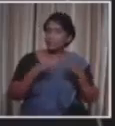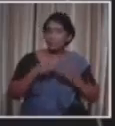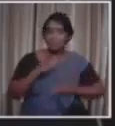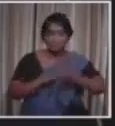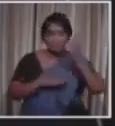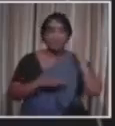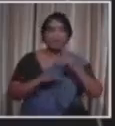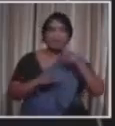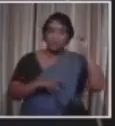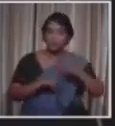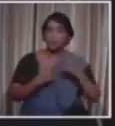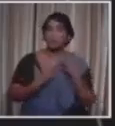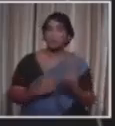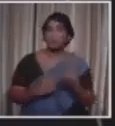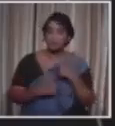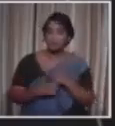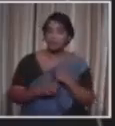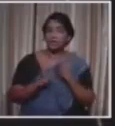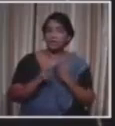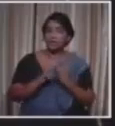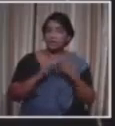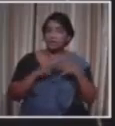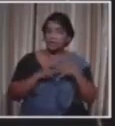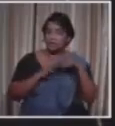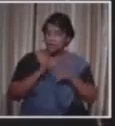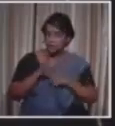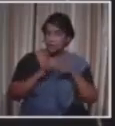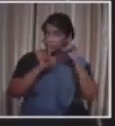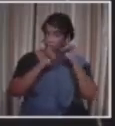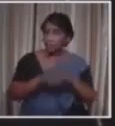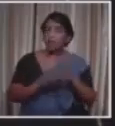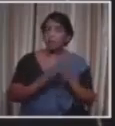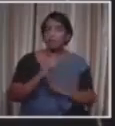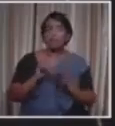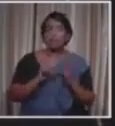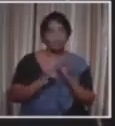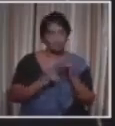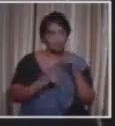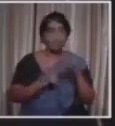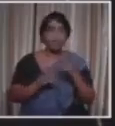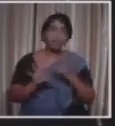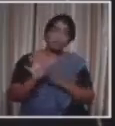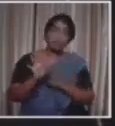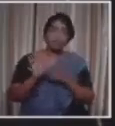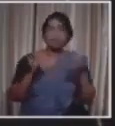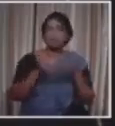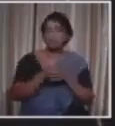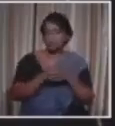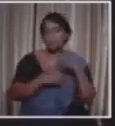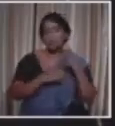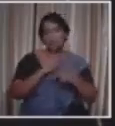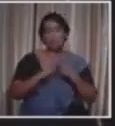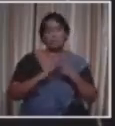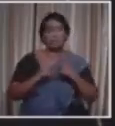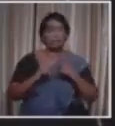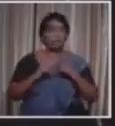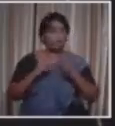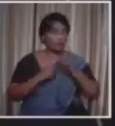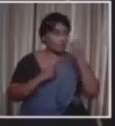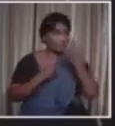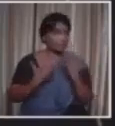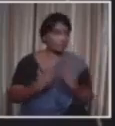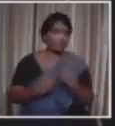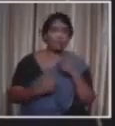අභියෝග ජයග්‍රහණය කරන්නම් කාංචන විජේසේකර මන්ත්‍රීතුමා වගේ ඇමතිතුමා වගේ මේ තරුණ කණ්ඩායමක් මේ රටේ අනාගතේ බාරගත්තොත්